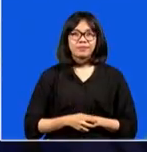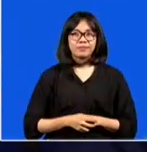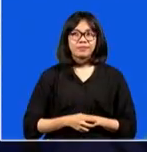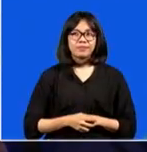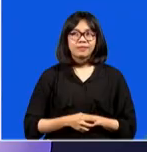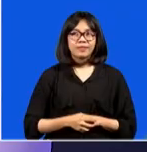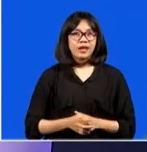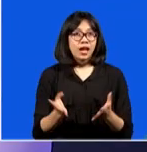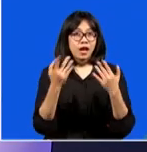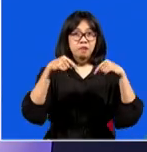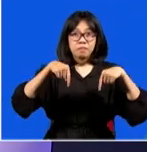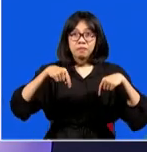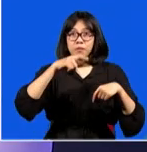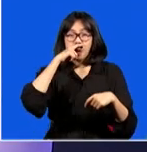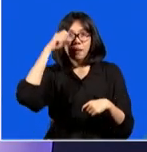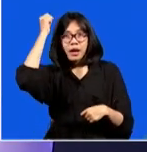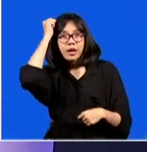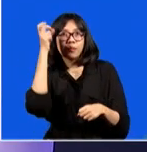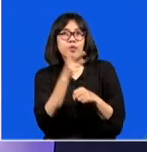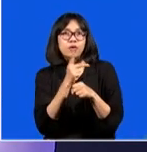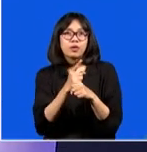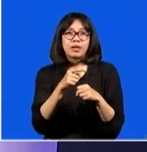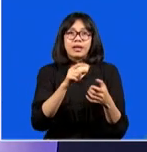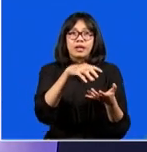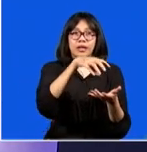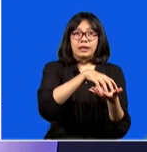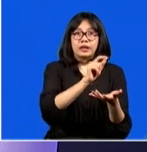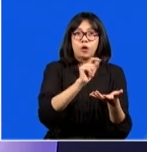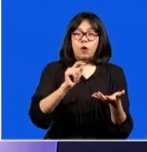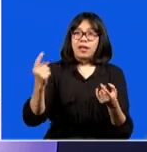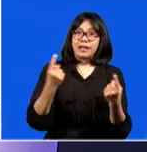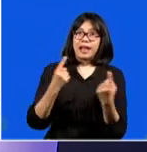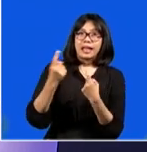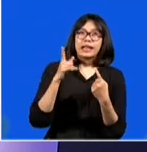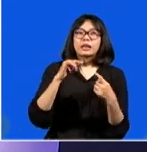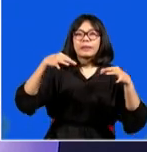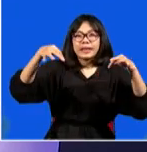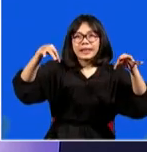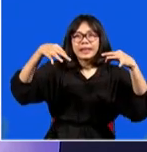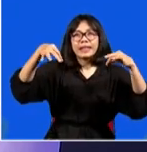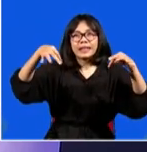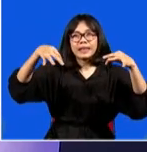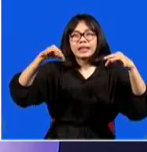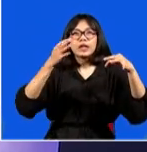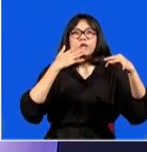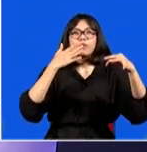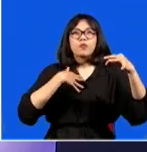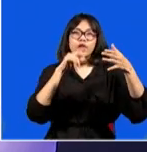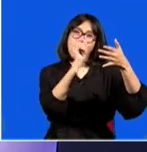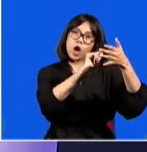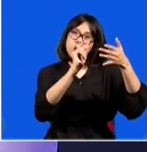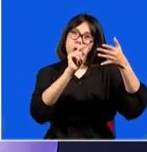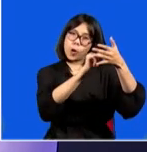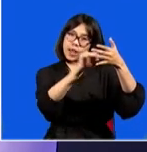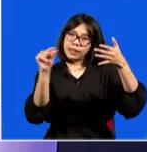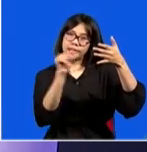Mari bapak ibu bahwa murid yang datang ke sekolah adalah bagaikan selembar kertas yang sudah memiliki goresan garis